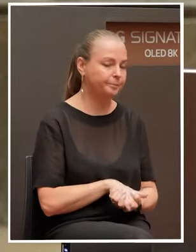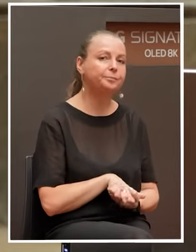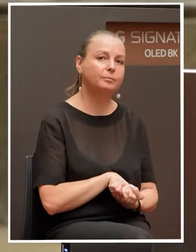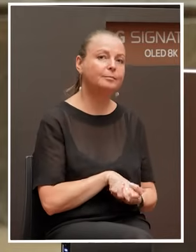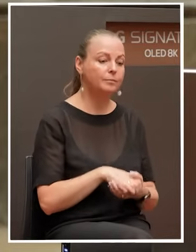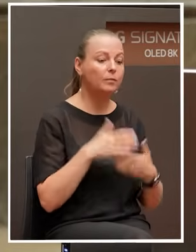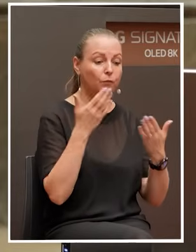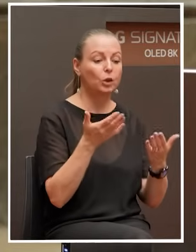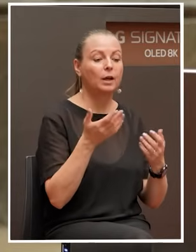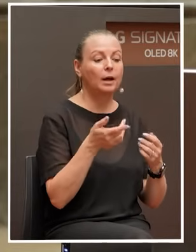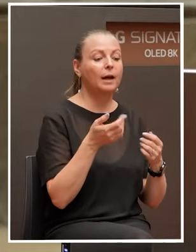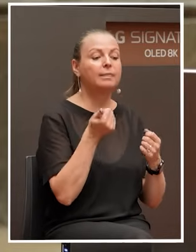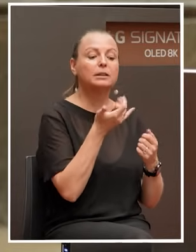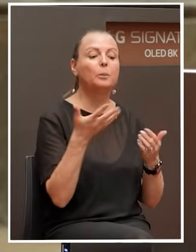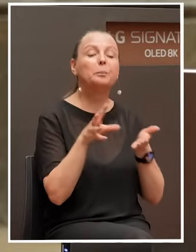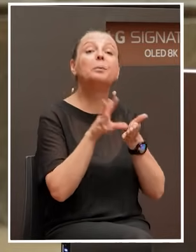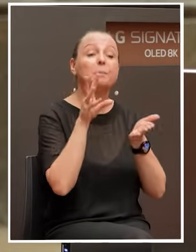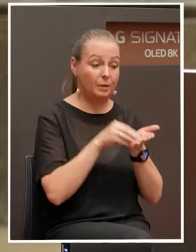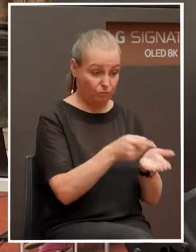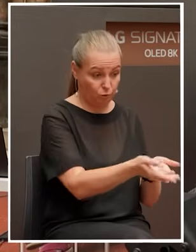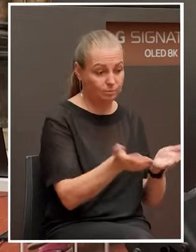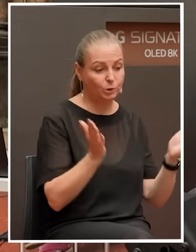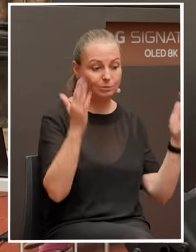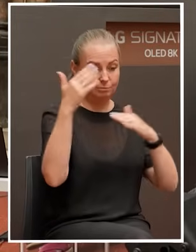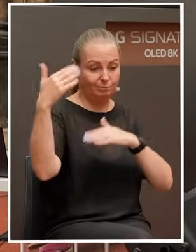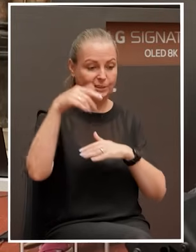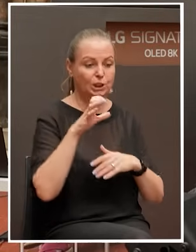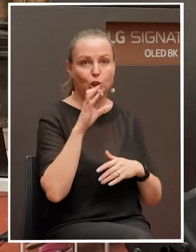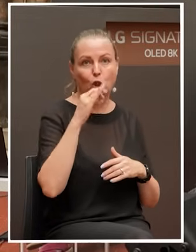Вот несколько примеров этих стогов.